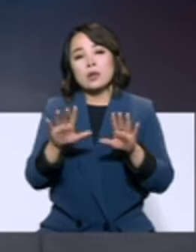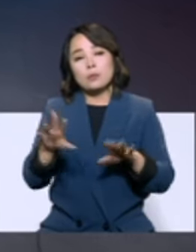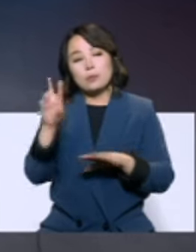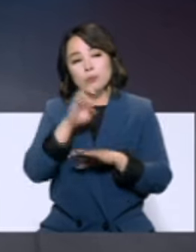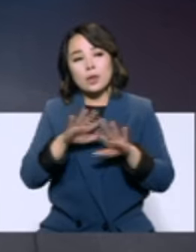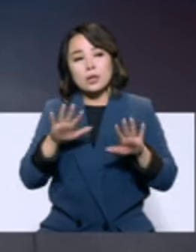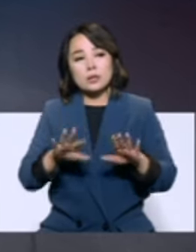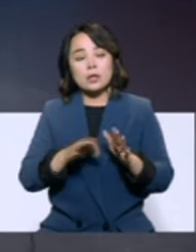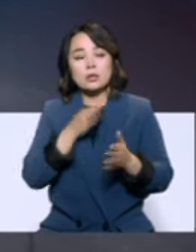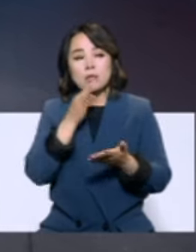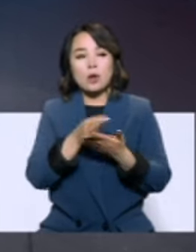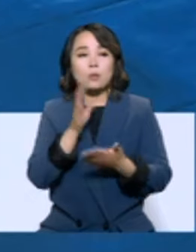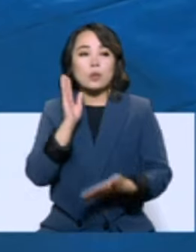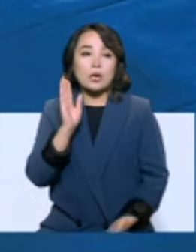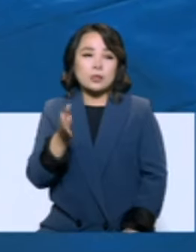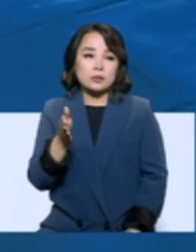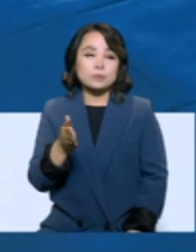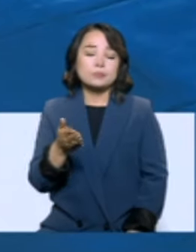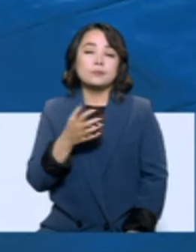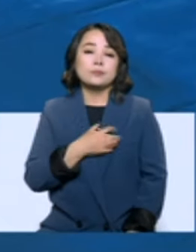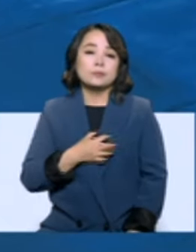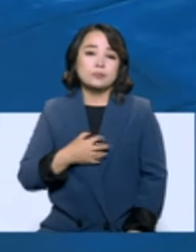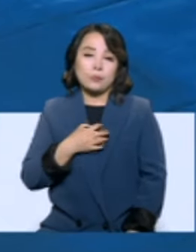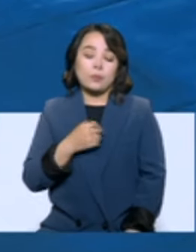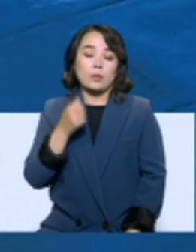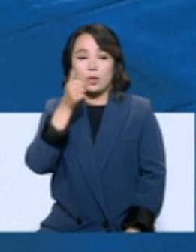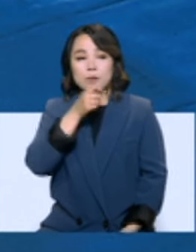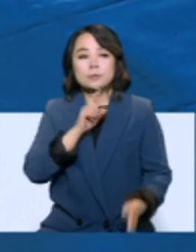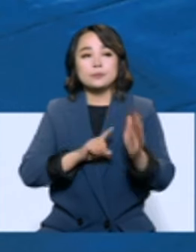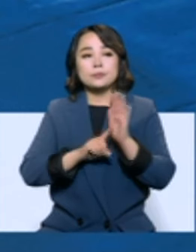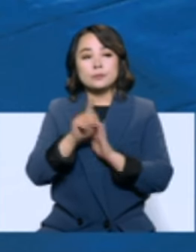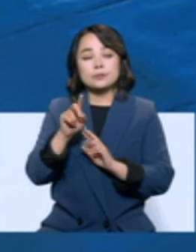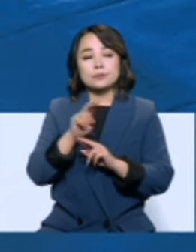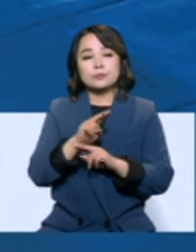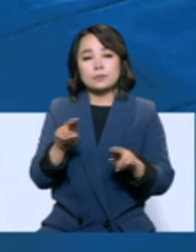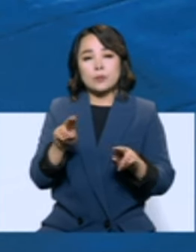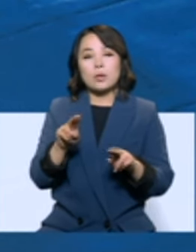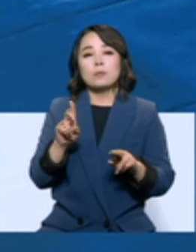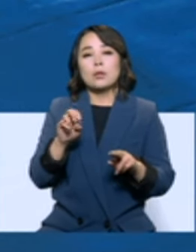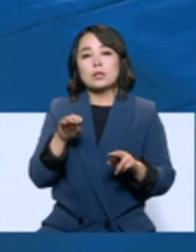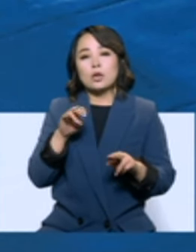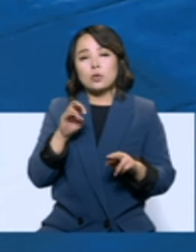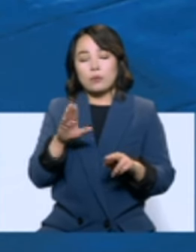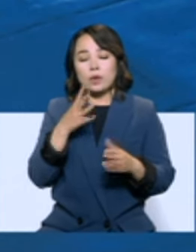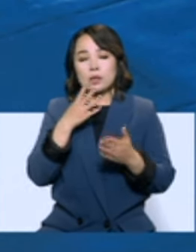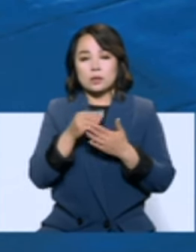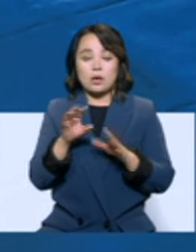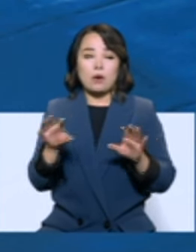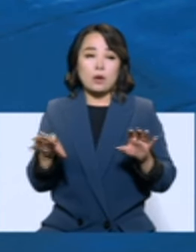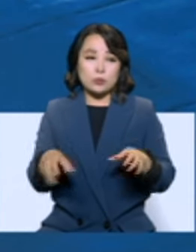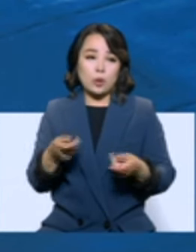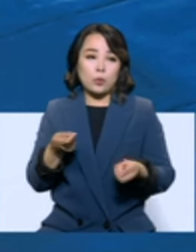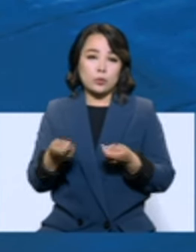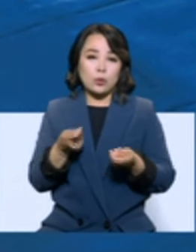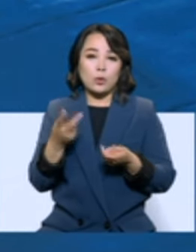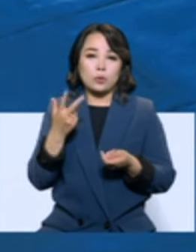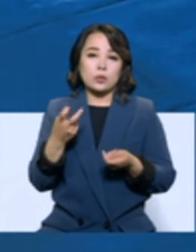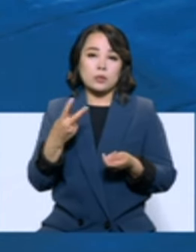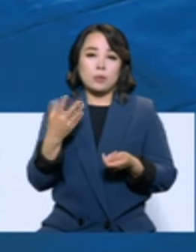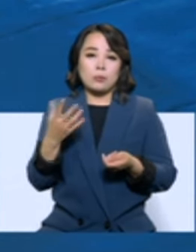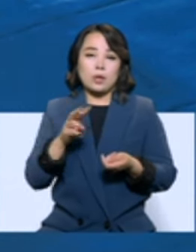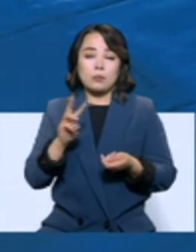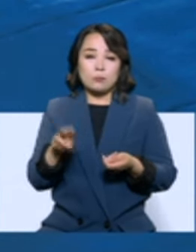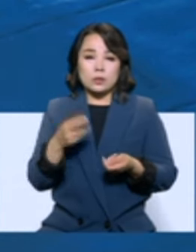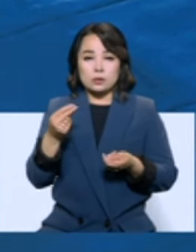мемлекет меншігіне өтеді. Негізі, жыл басынан бері премьер Бектенов төрағалық ететін осы комиссия құны 325